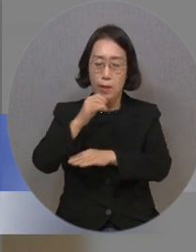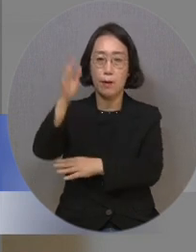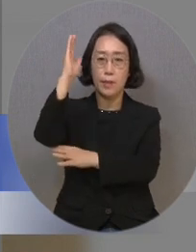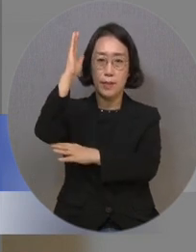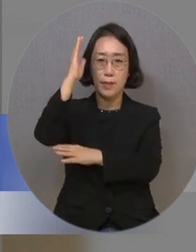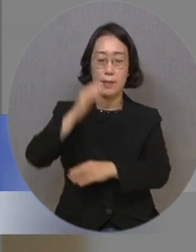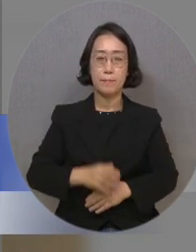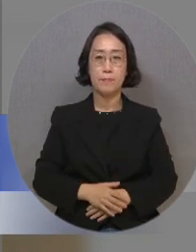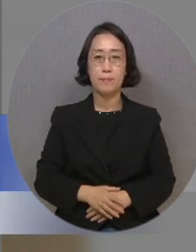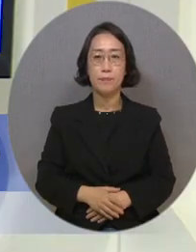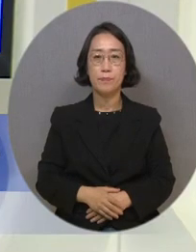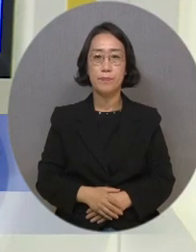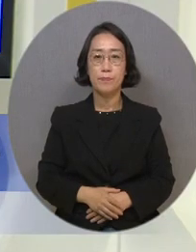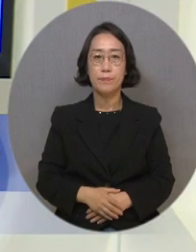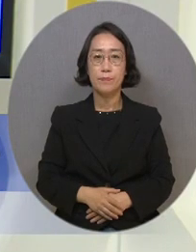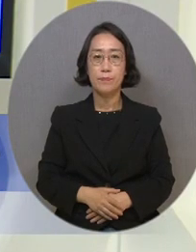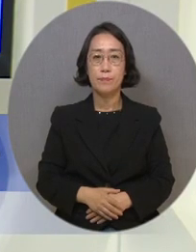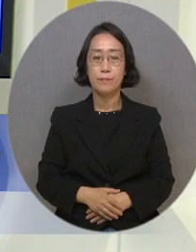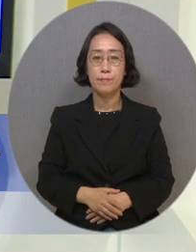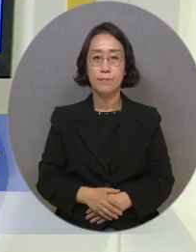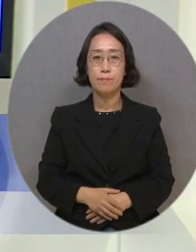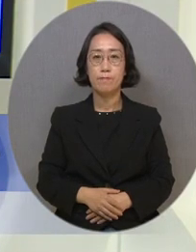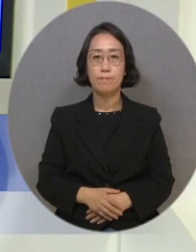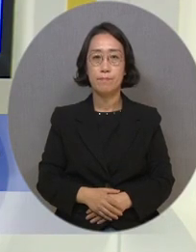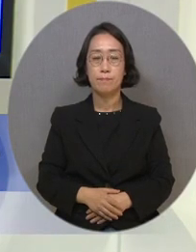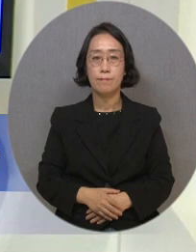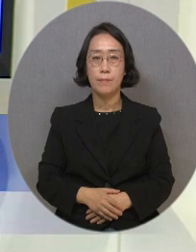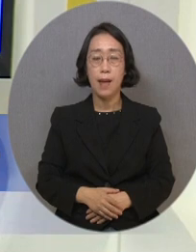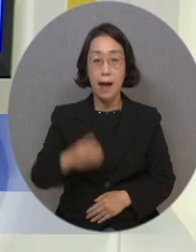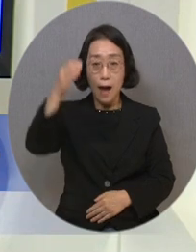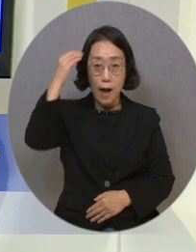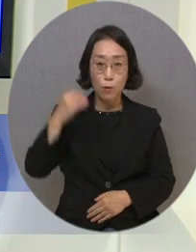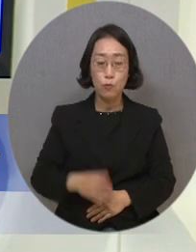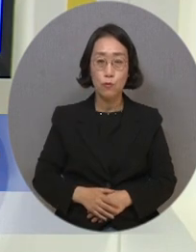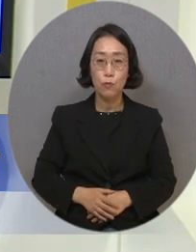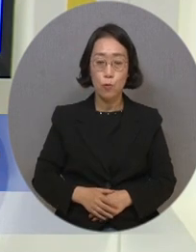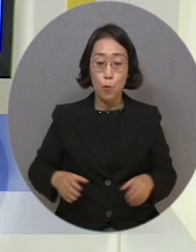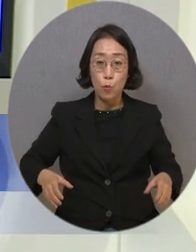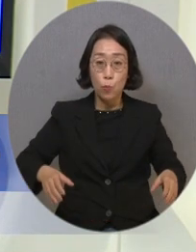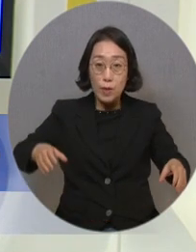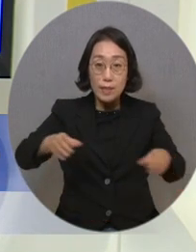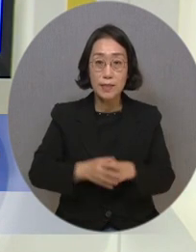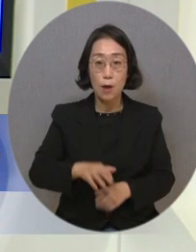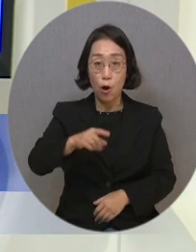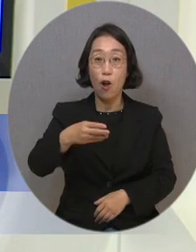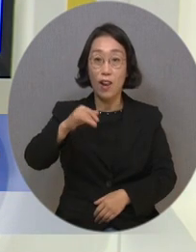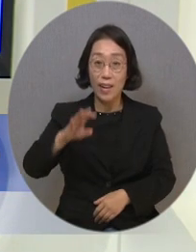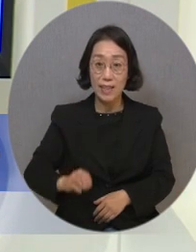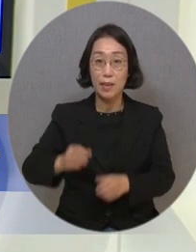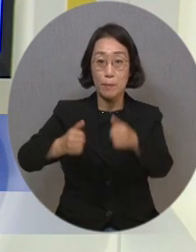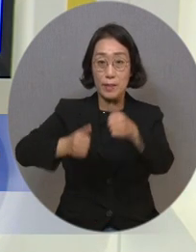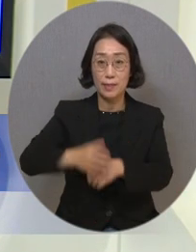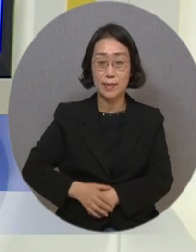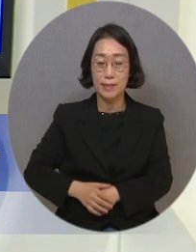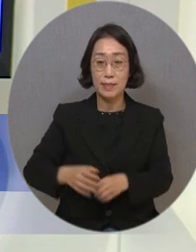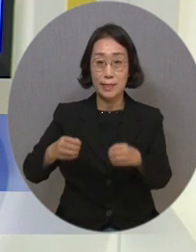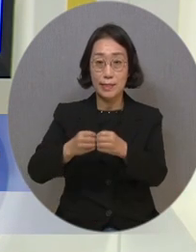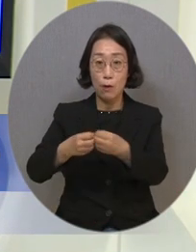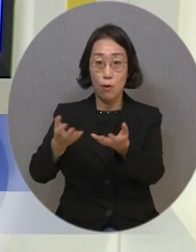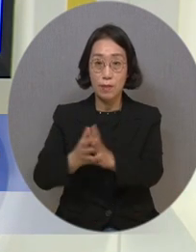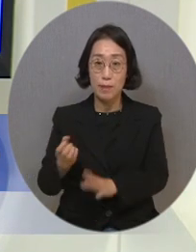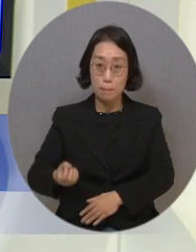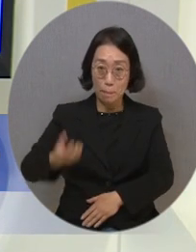밝혔습니다 다음 뉴스는 코리아 휠처 믹스 더블 컬링 리그가 창원 시청의 역전